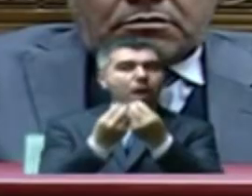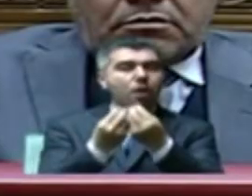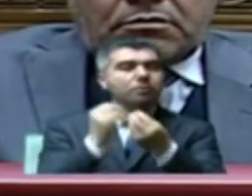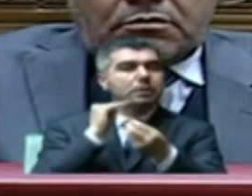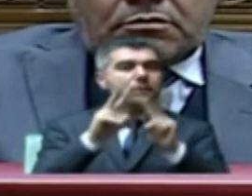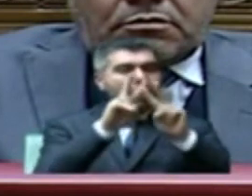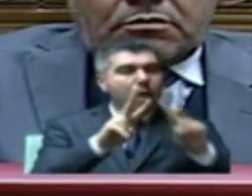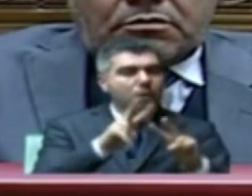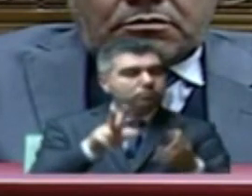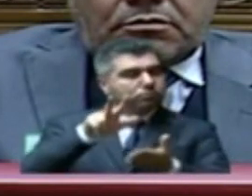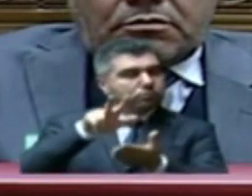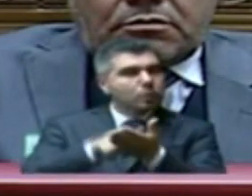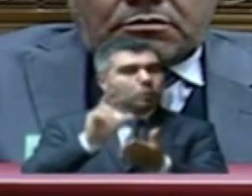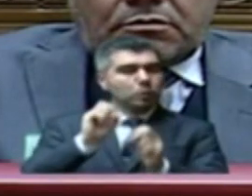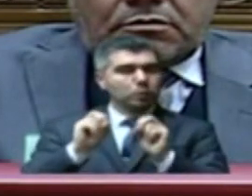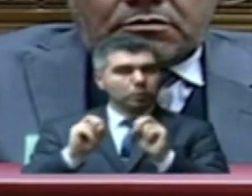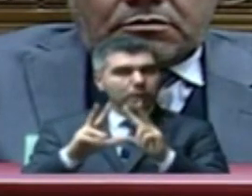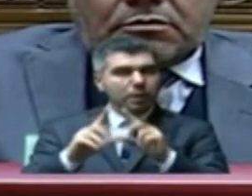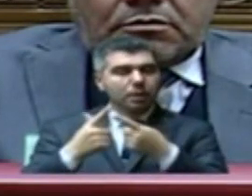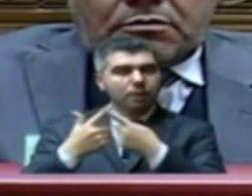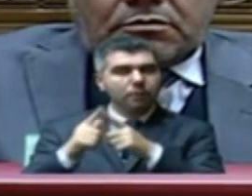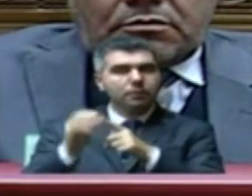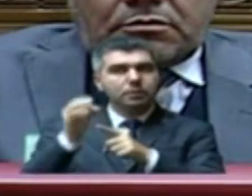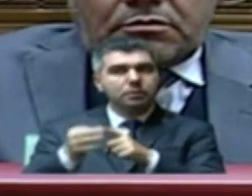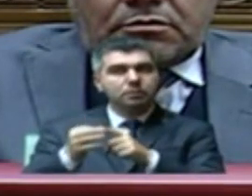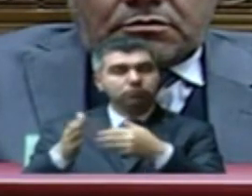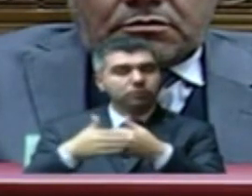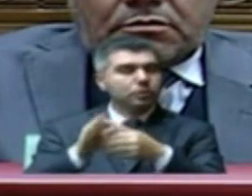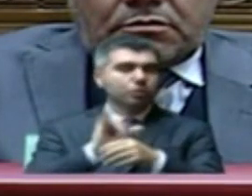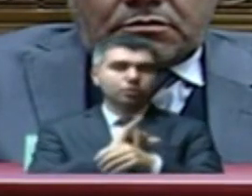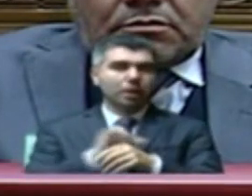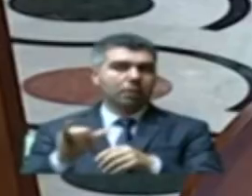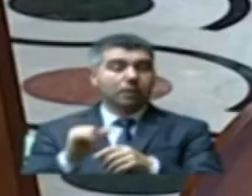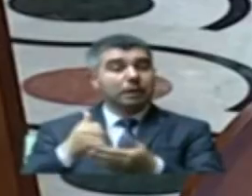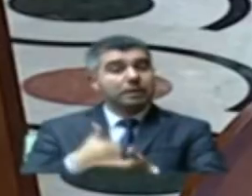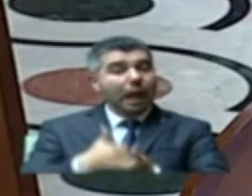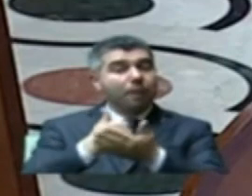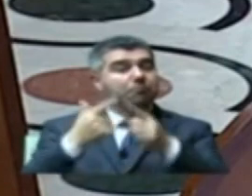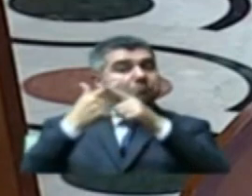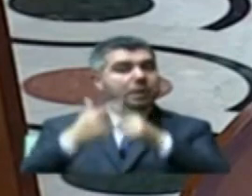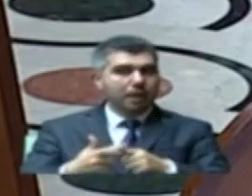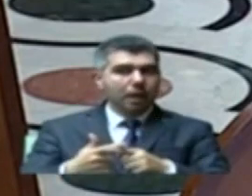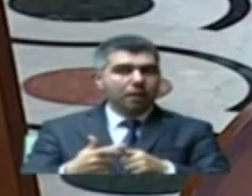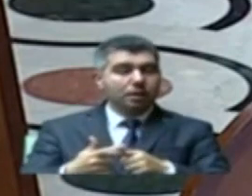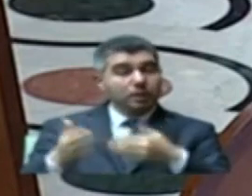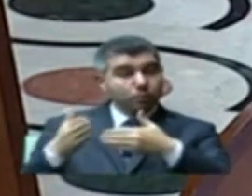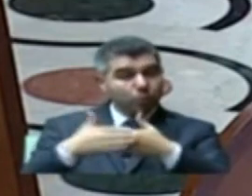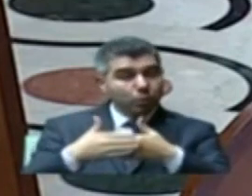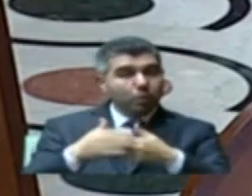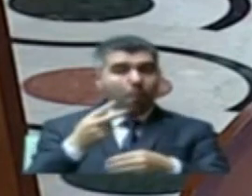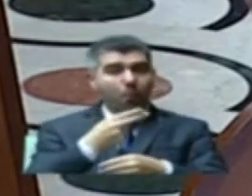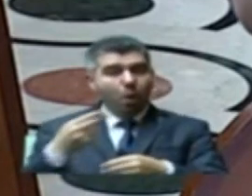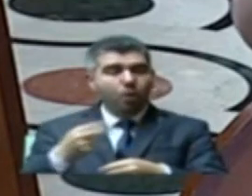الرقابة نرخص لها وكذلك نتدخل في الوقت المناسب وكنعطيوها دعم سنوي. إذا ما عندناش الحق لا نغلقوا ولا نمنعوا